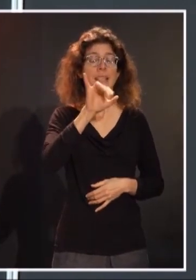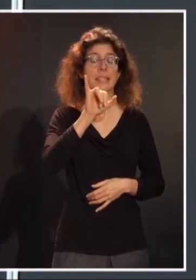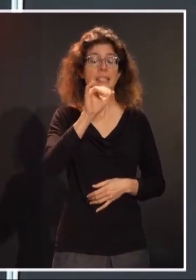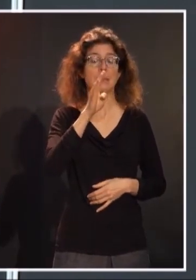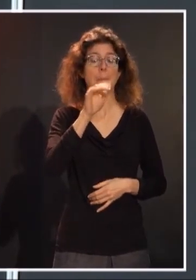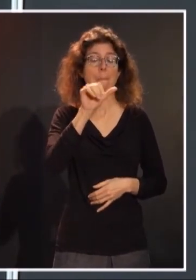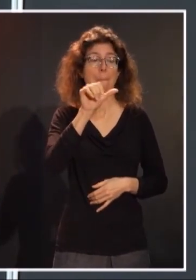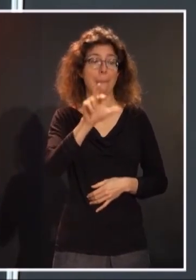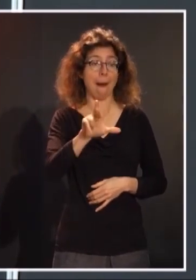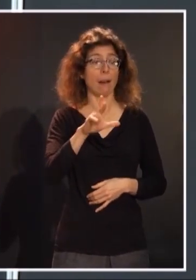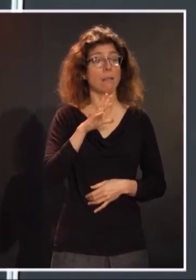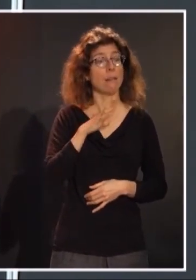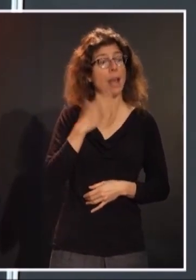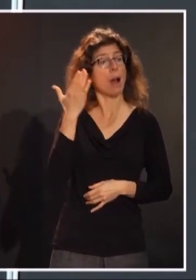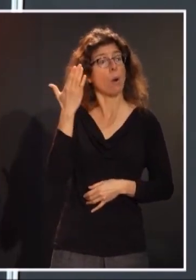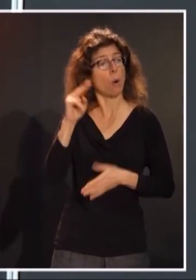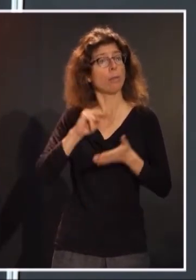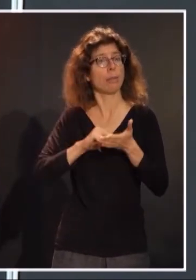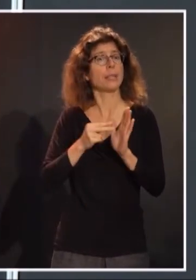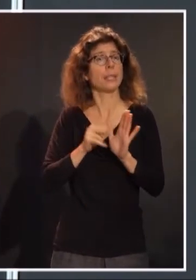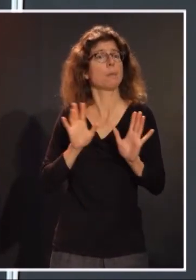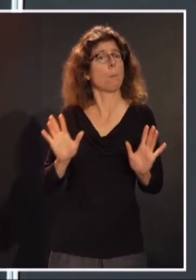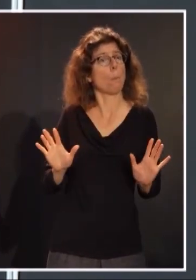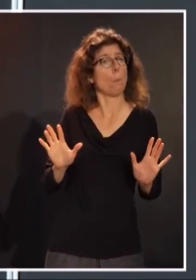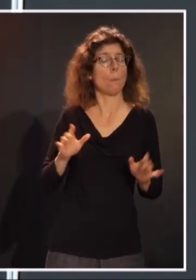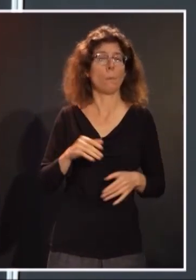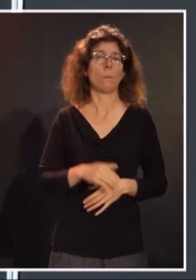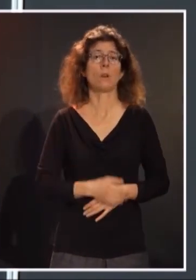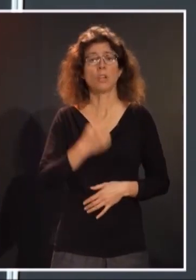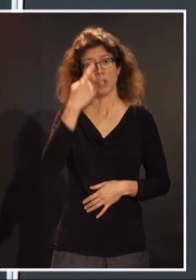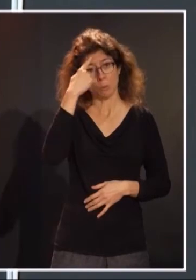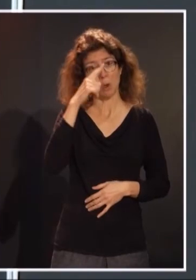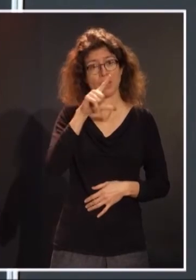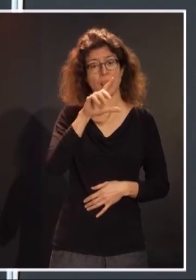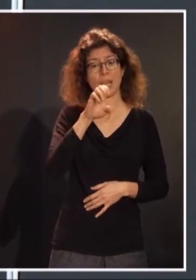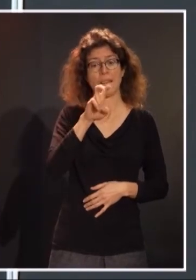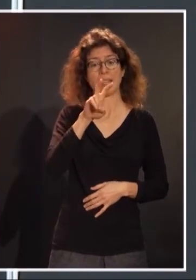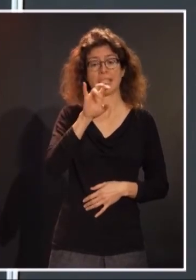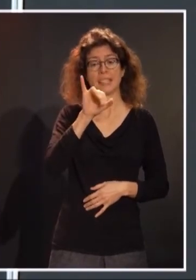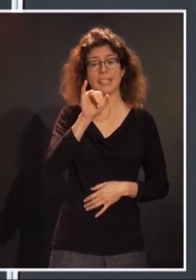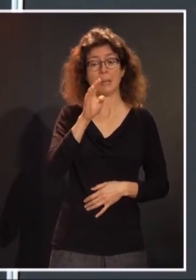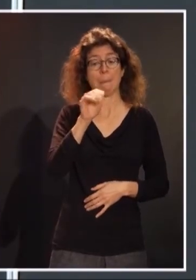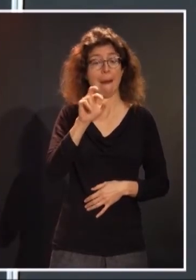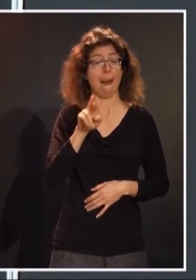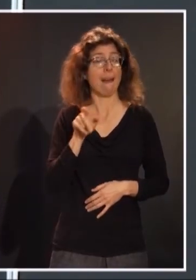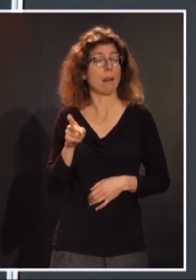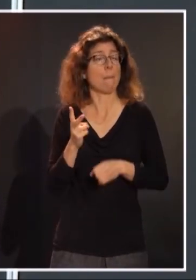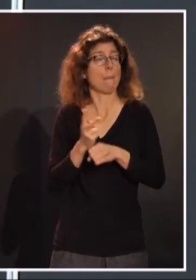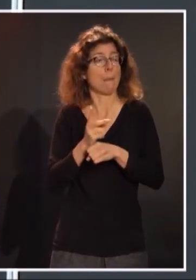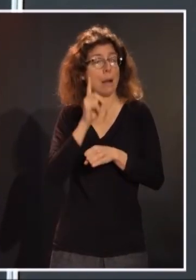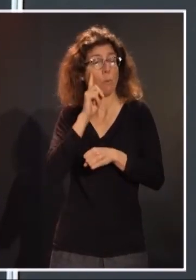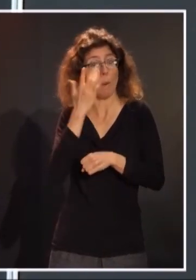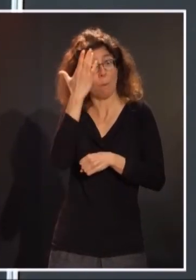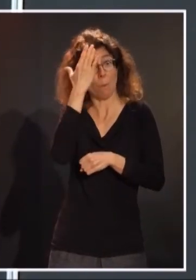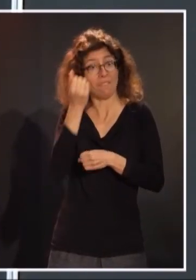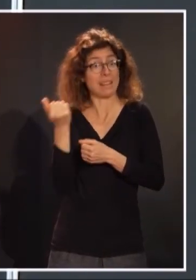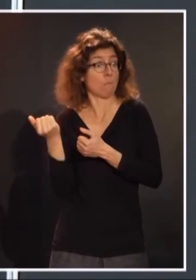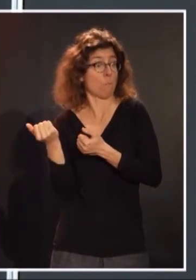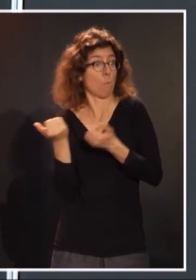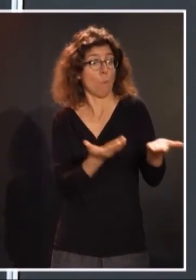hein, qui existe. Je pense que Lexibar a aussi bien joué son coup. Hein, c'est qu'il a proposé un équipement professionnel